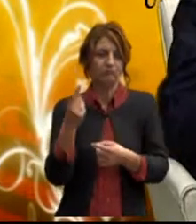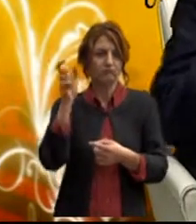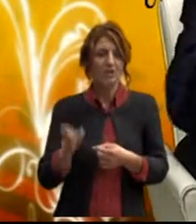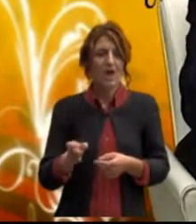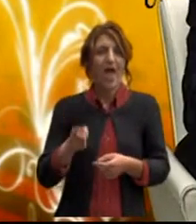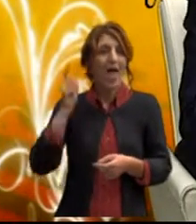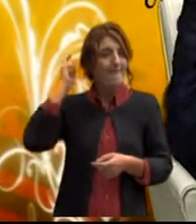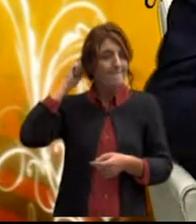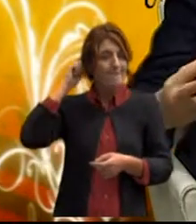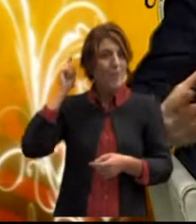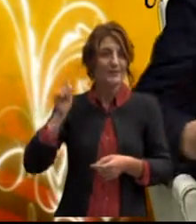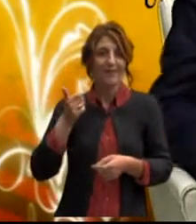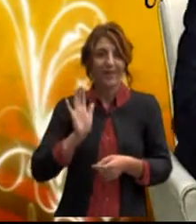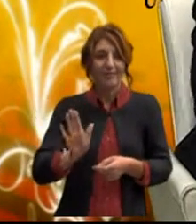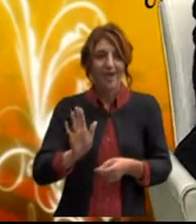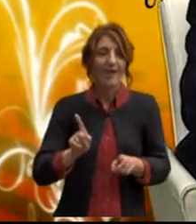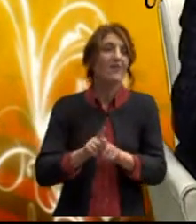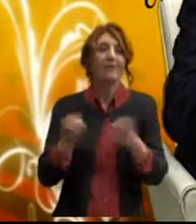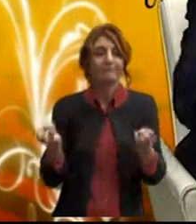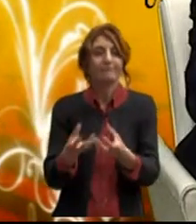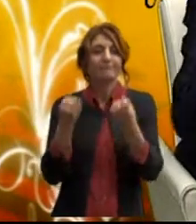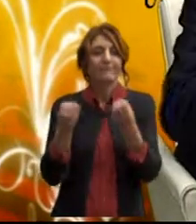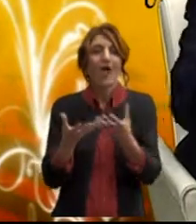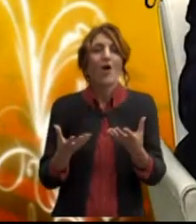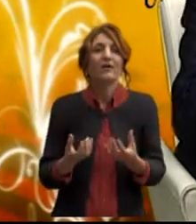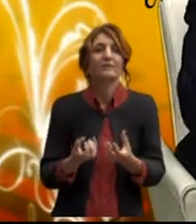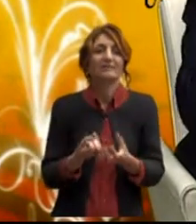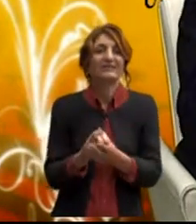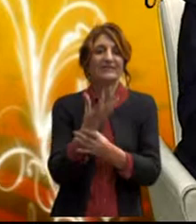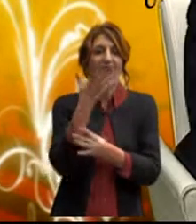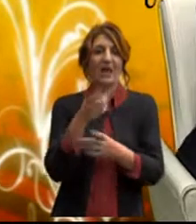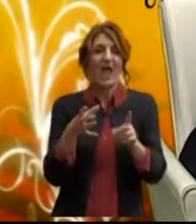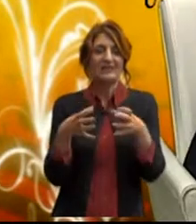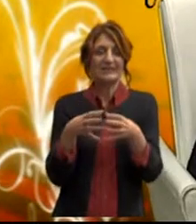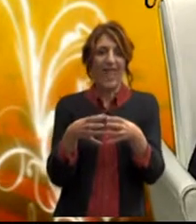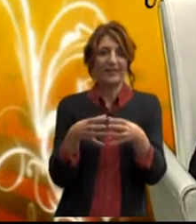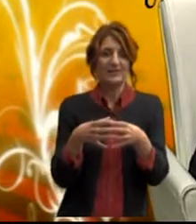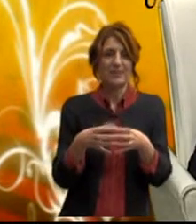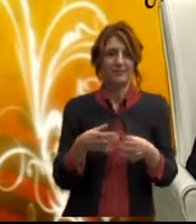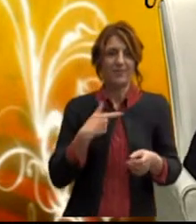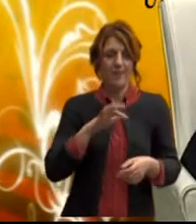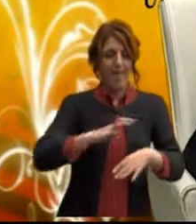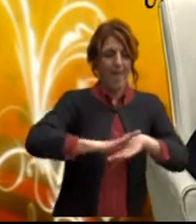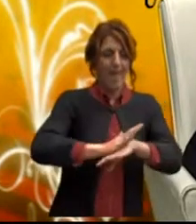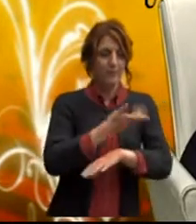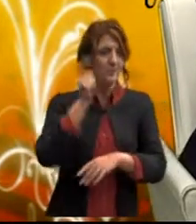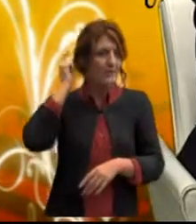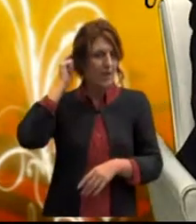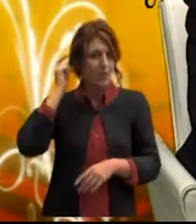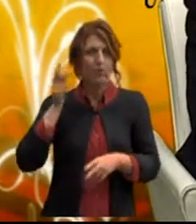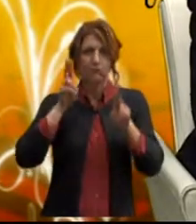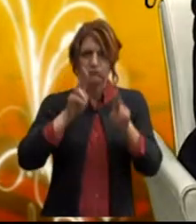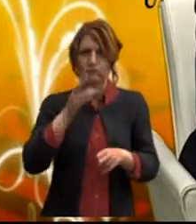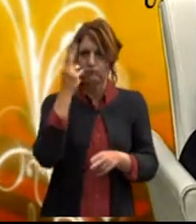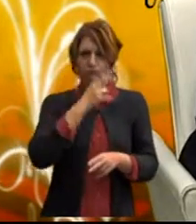nas potiče, dakle, da stvaramo zajednice. I imamo mi, dakle, emocionalni mozak, imamo racionalni